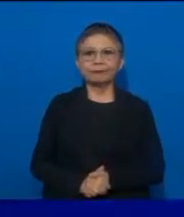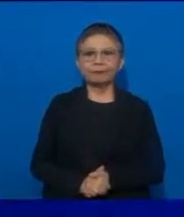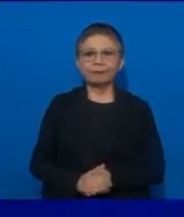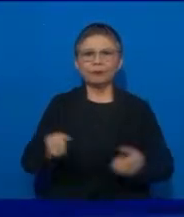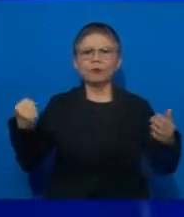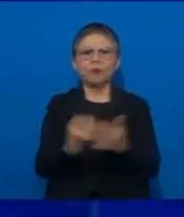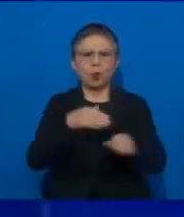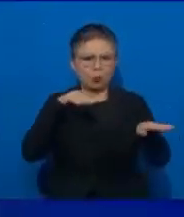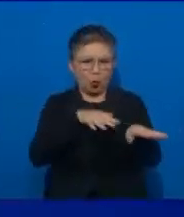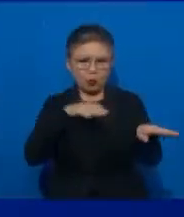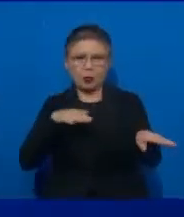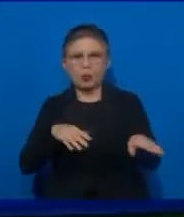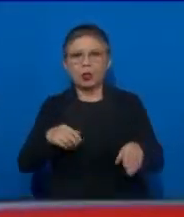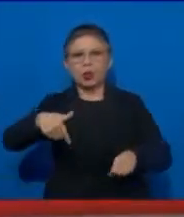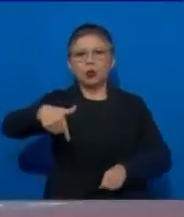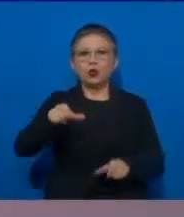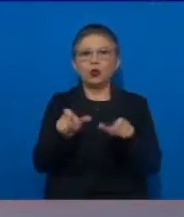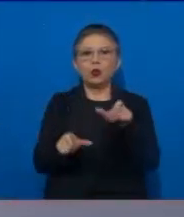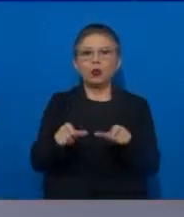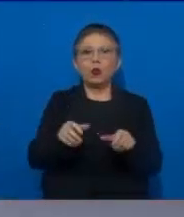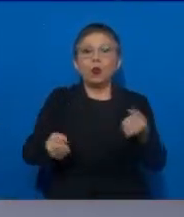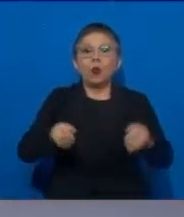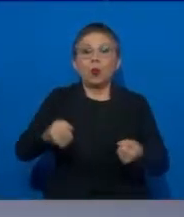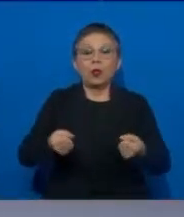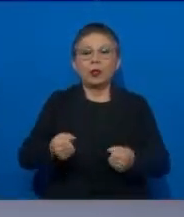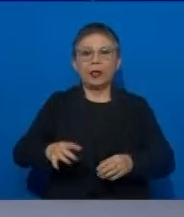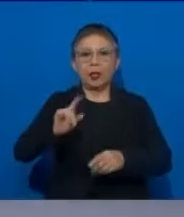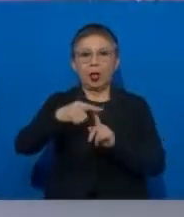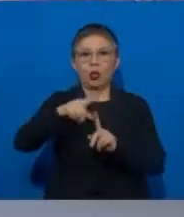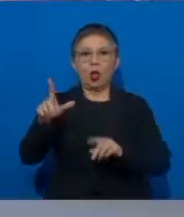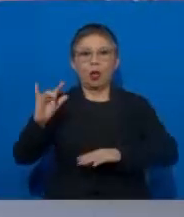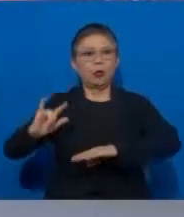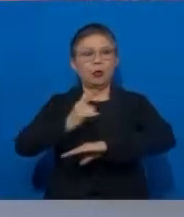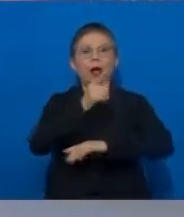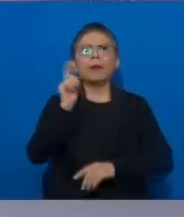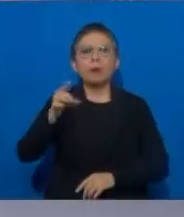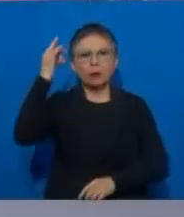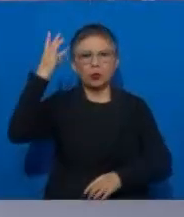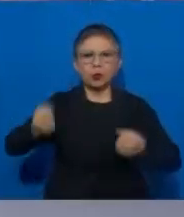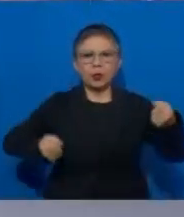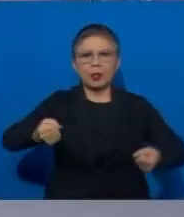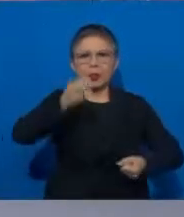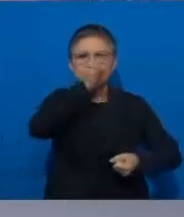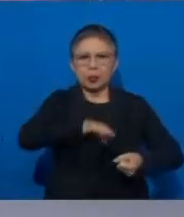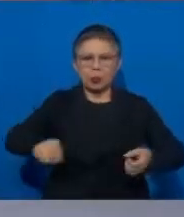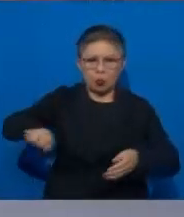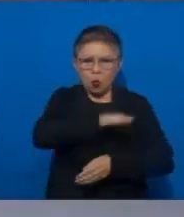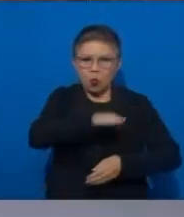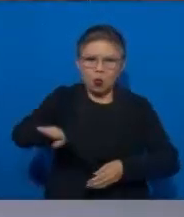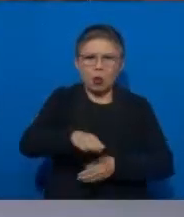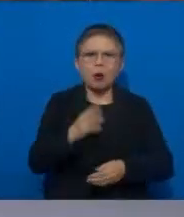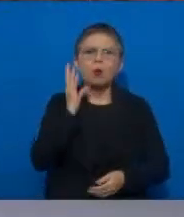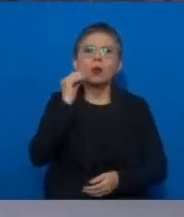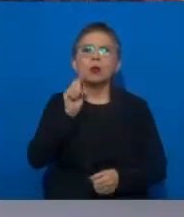Kecelakaan beruntun yang melibatkan 7 kendaraan di gerbang tol Halim disebabkan sopir truk yang ugal-ugalan. Diketahui sopir truk tersebut baru